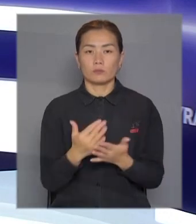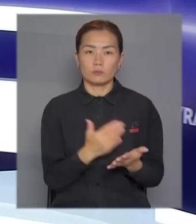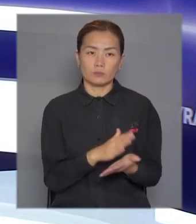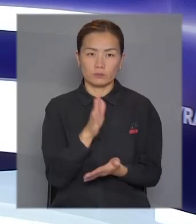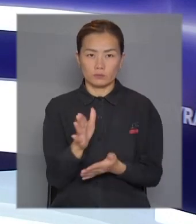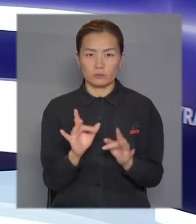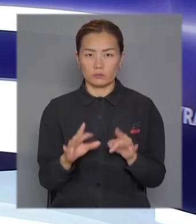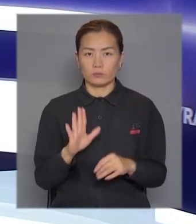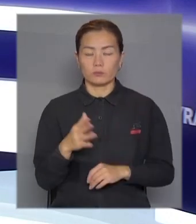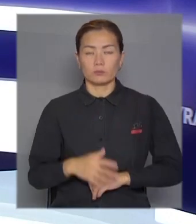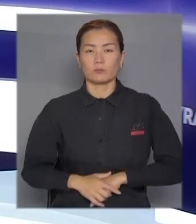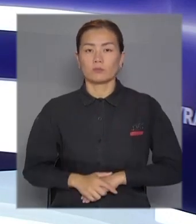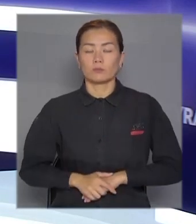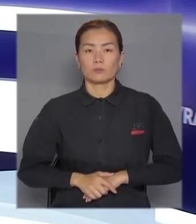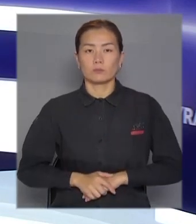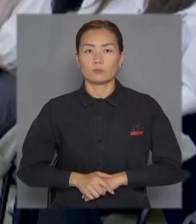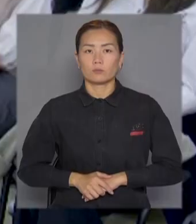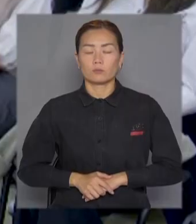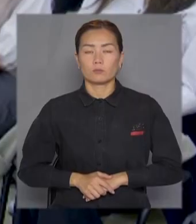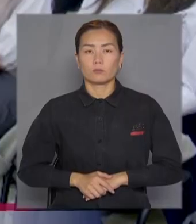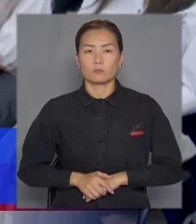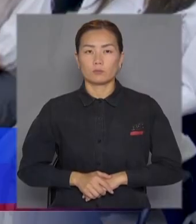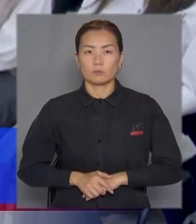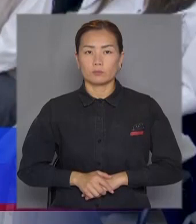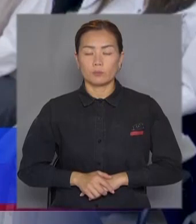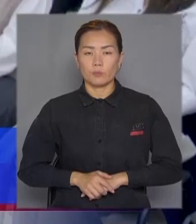тұрады. Толығырақ бейнематериалда.